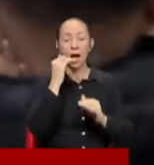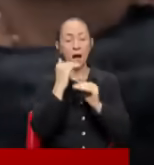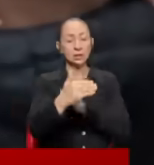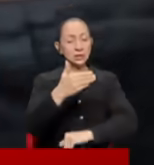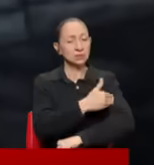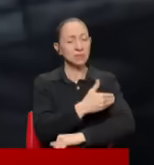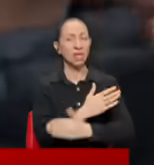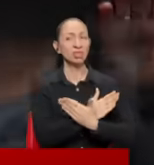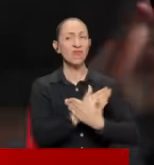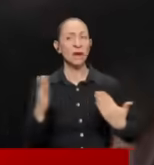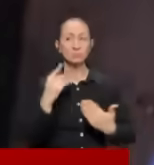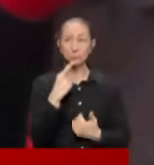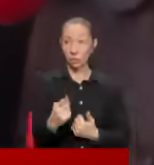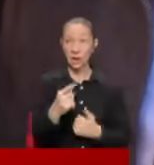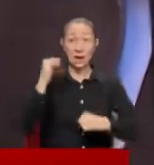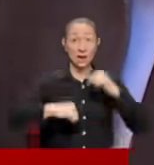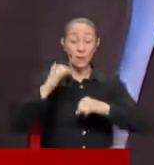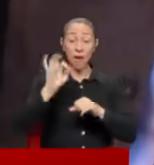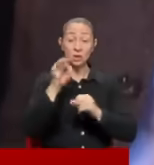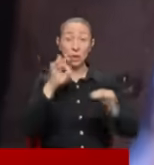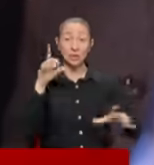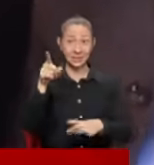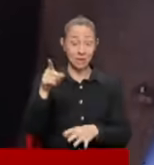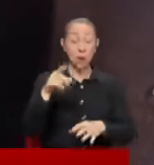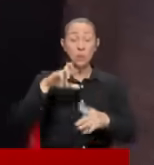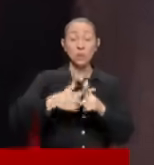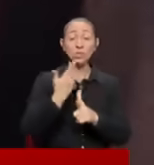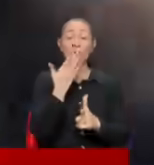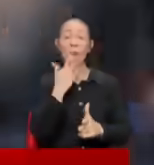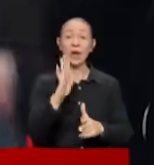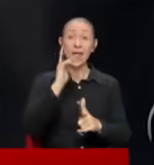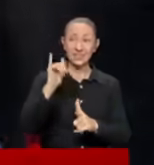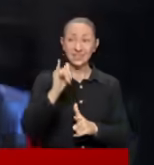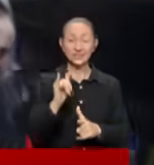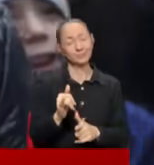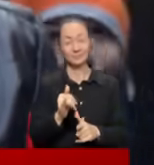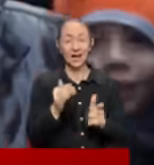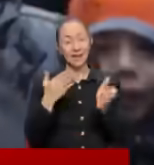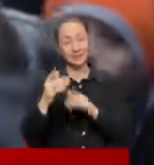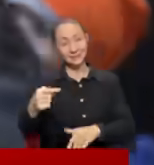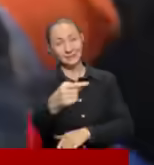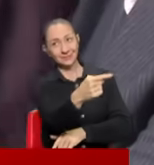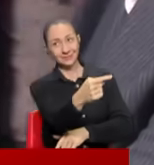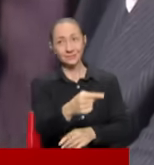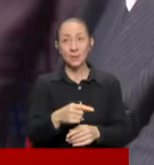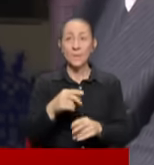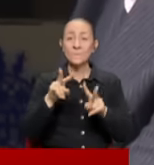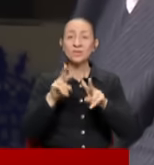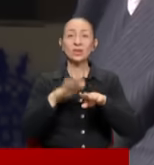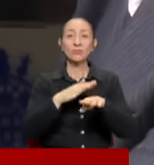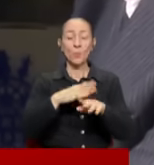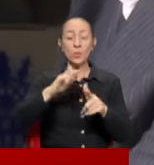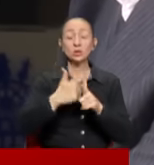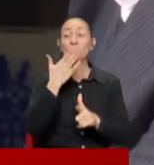halkına hizmete devam ediyoruz dedi. Rakibi Altınok'tan gelen projesi yok eleştirisine de adres göstererek yanıt verdi. Mansur